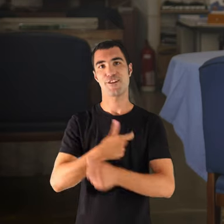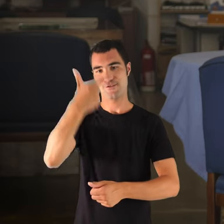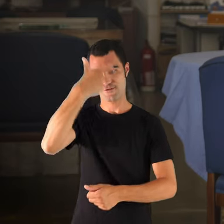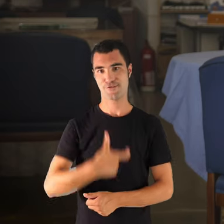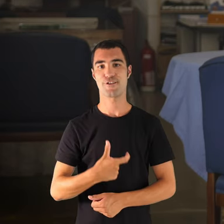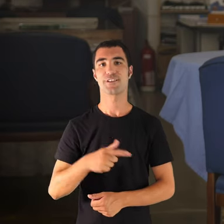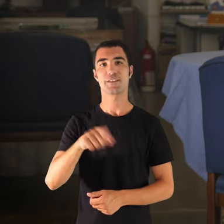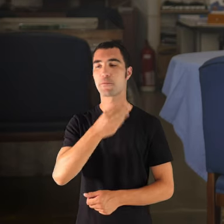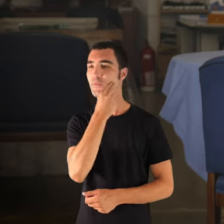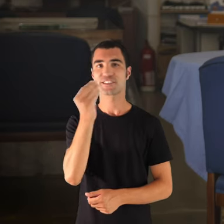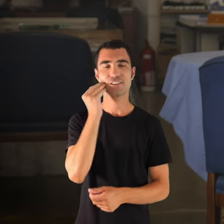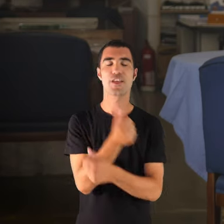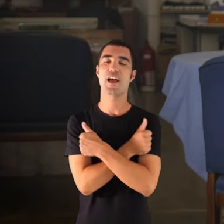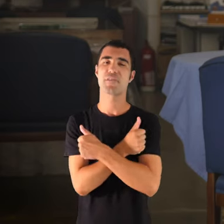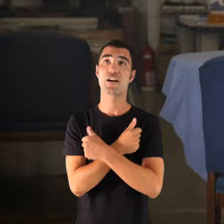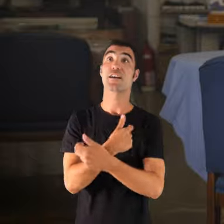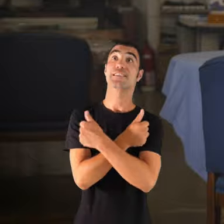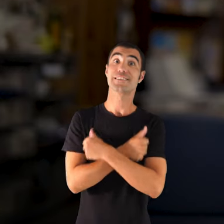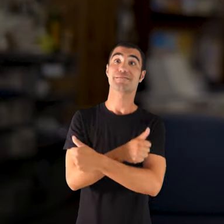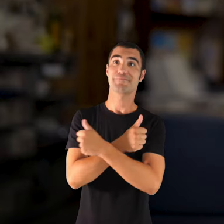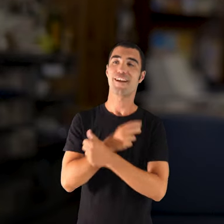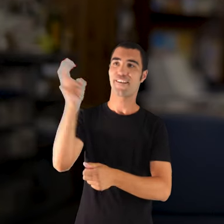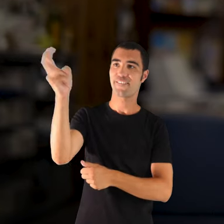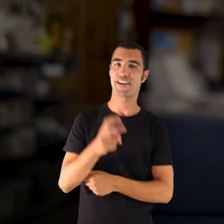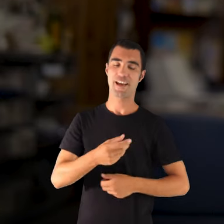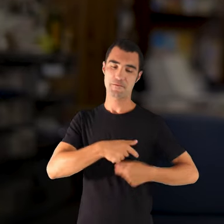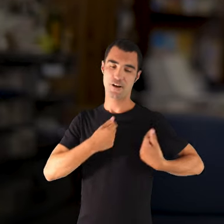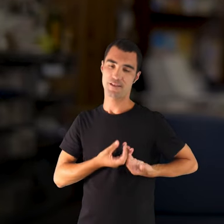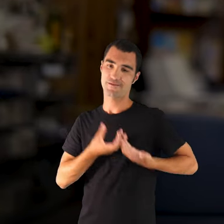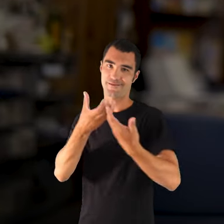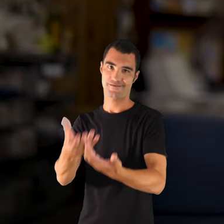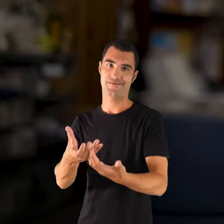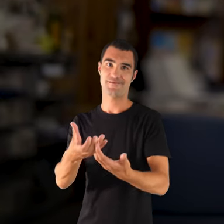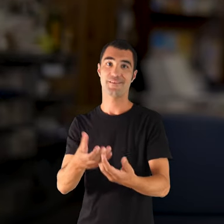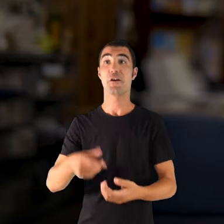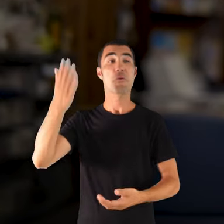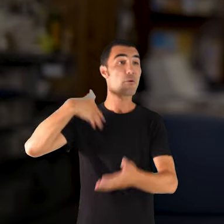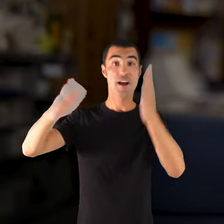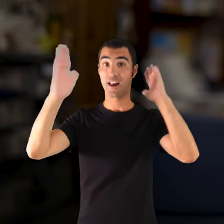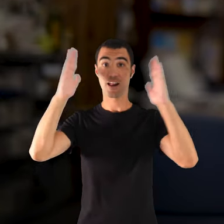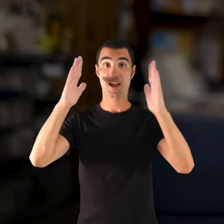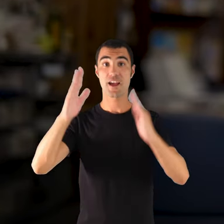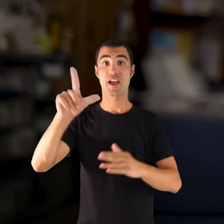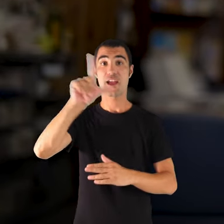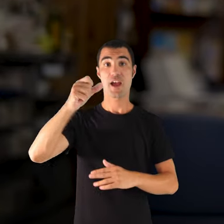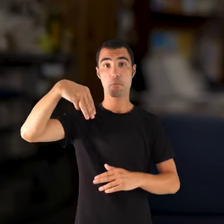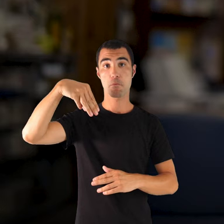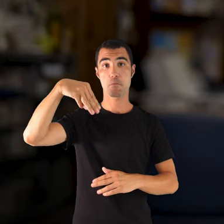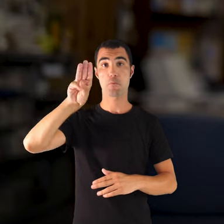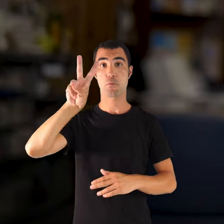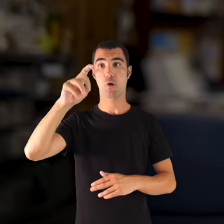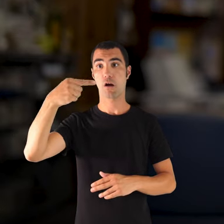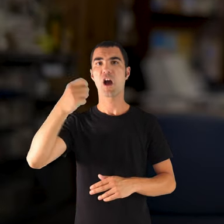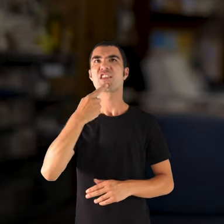amor, esperando que venga para entregarte mi corazón. Li va un que estén de ser llompugues, li va fer una que deia: jo esperava